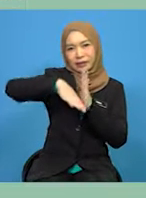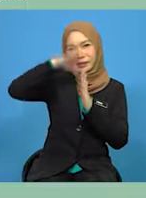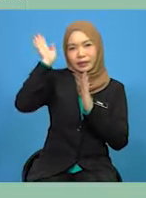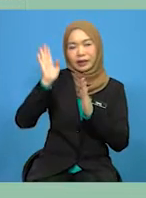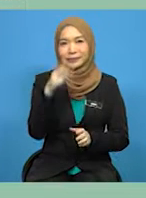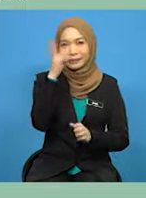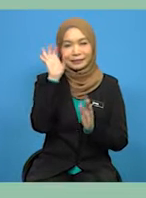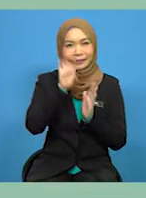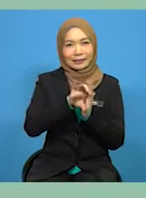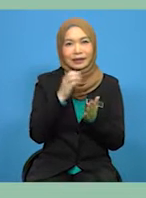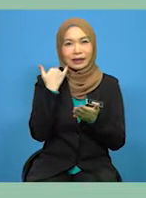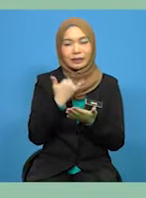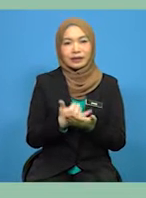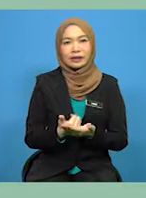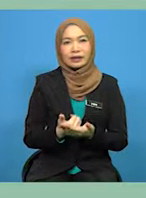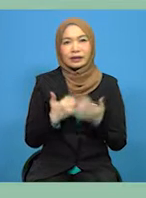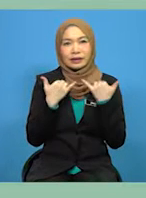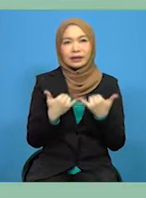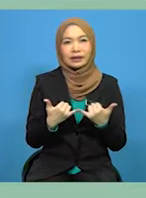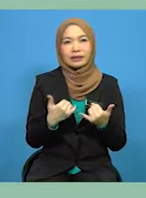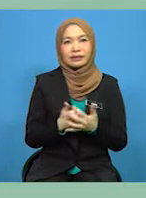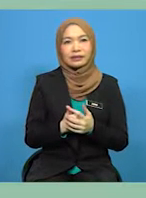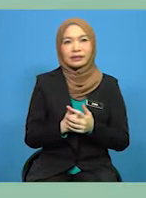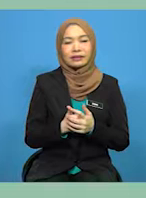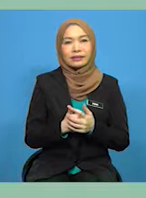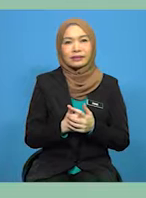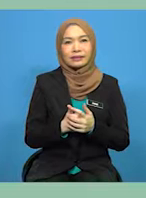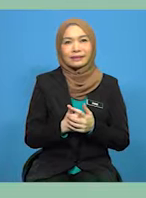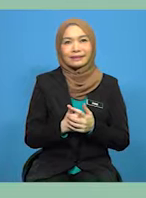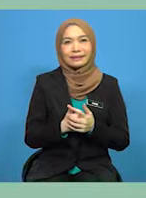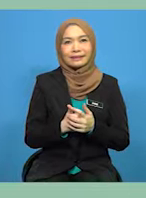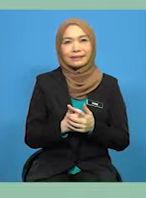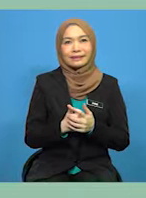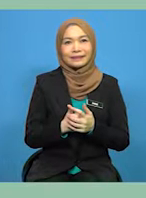terlebih nilai. Penilaian kendiri 3.